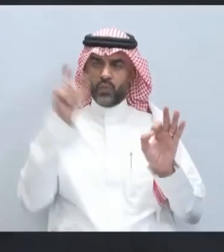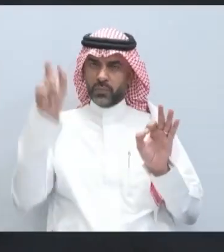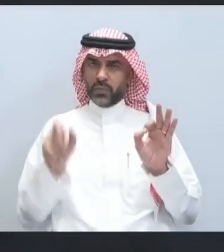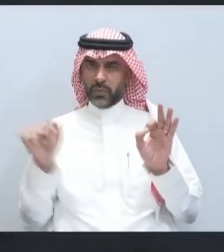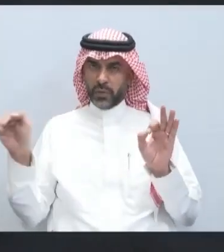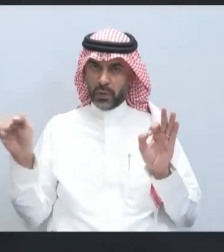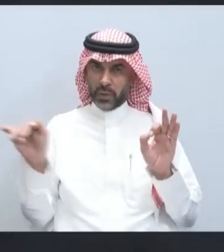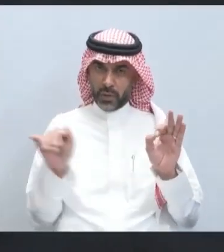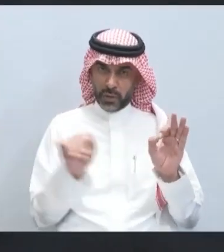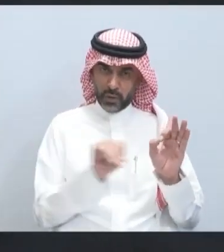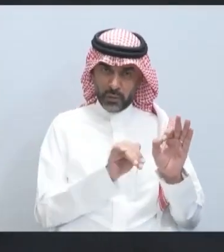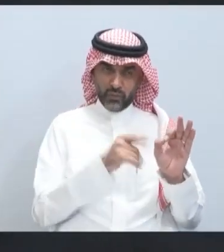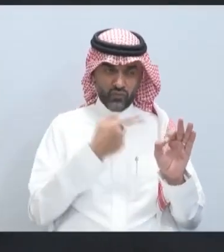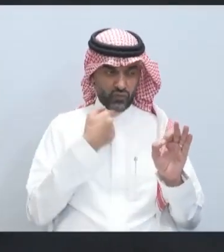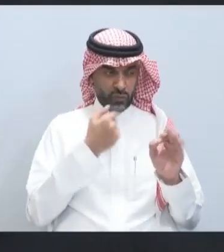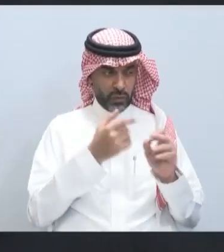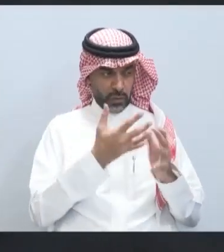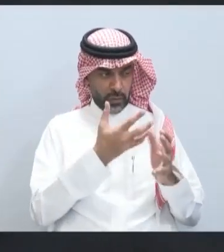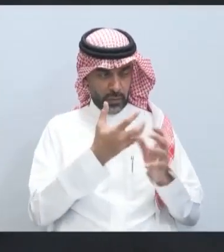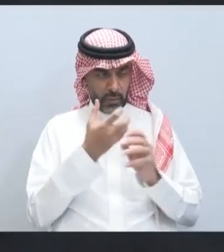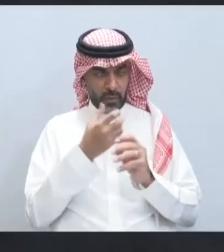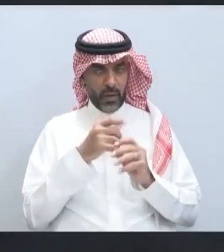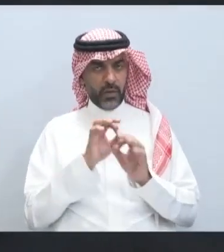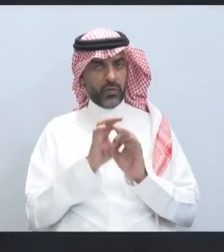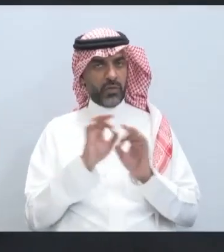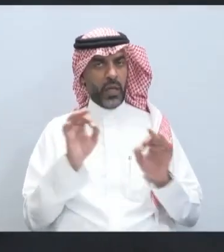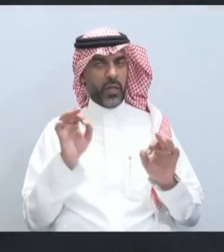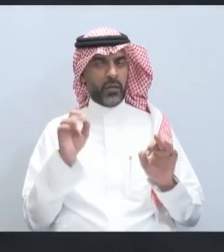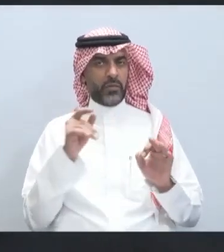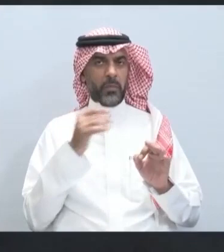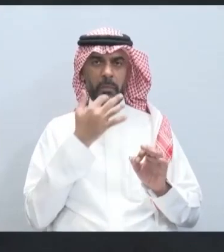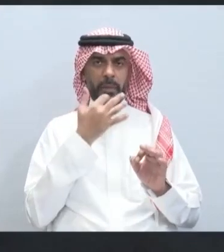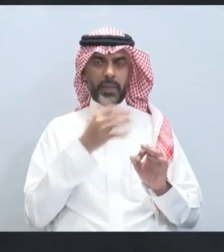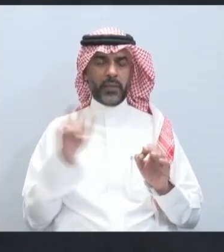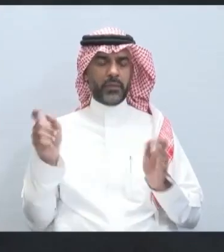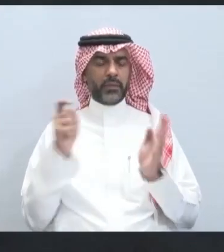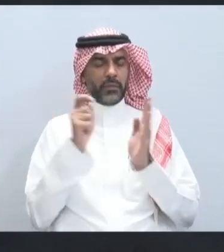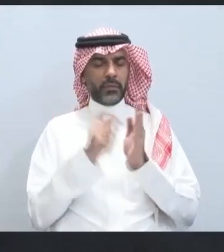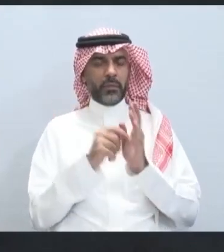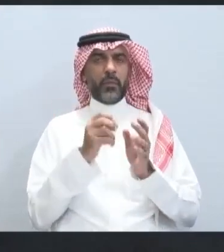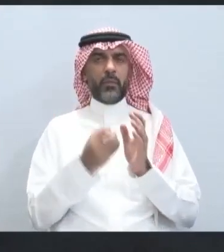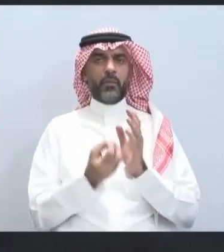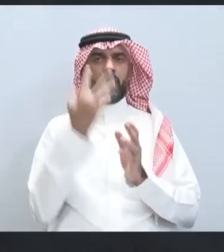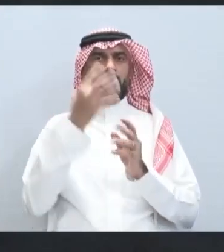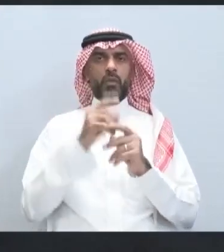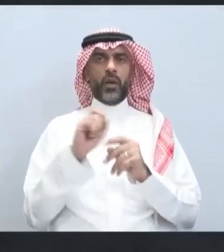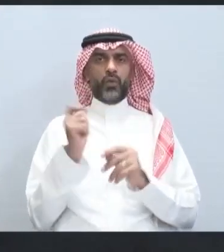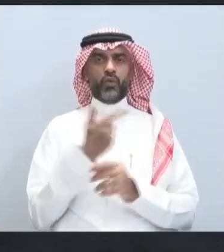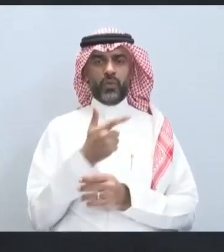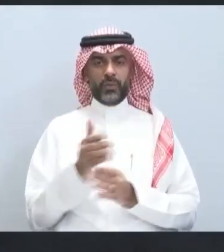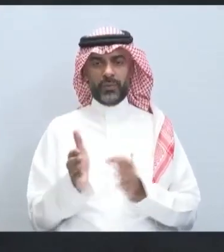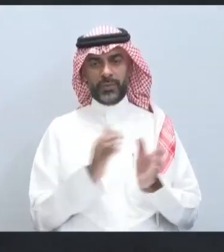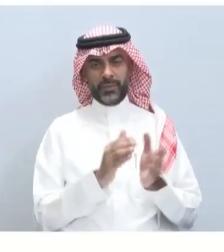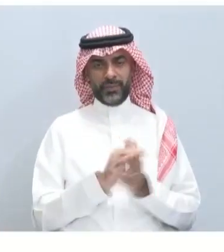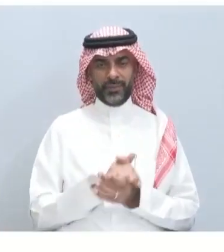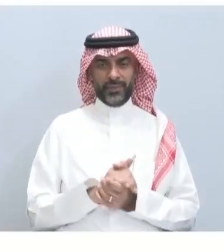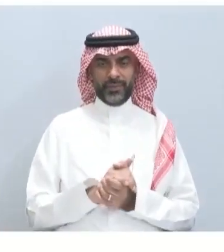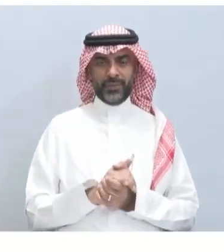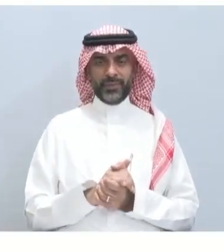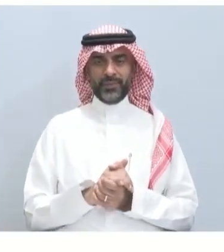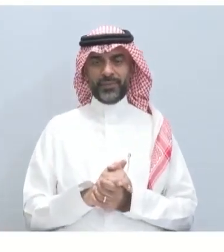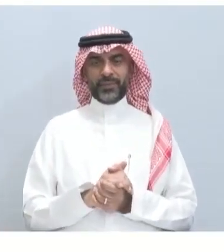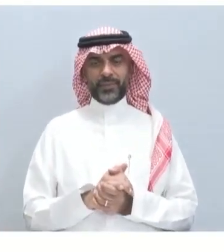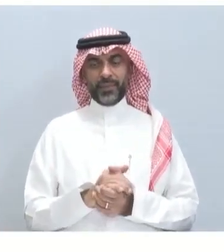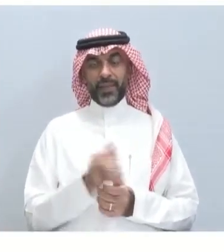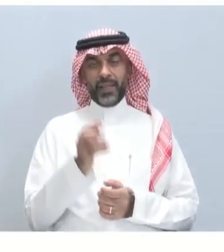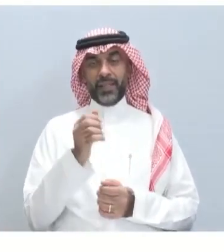وفرتها لنا هذه المكتبات الرقميه المتاحه على هذه الفارس الالكترونيه عدد اثنين